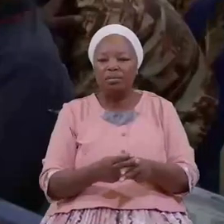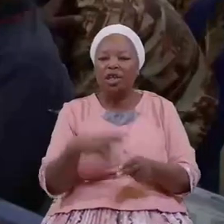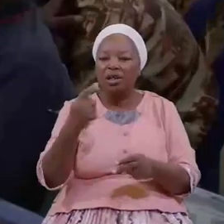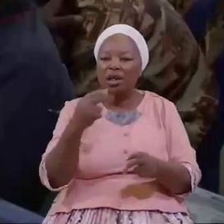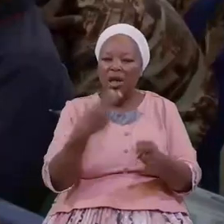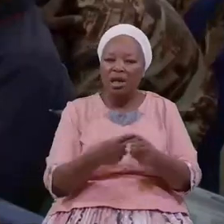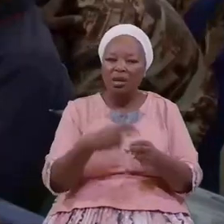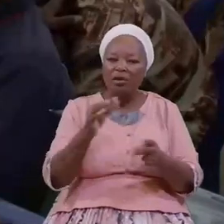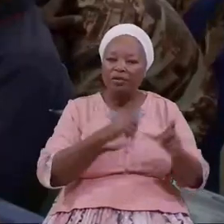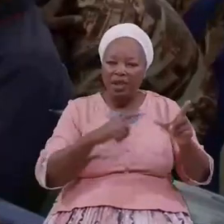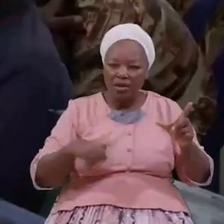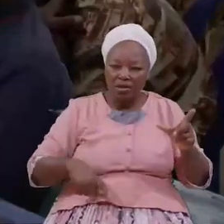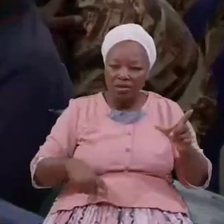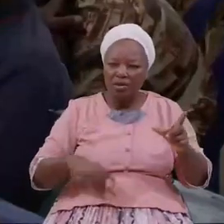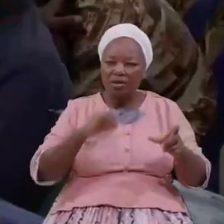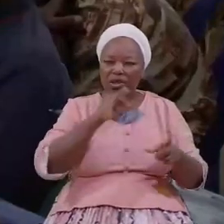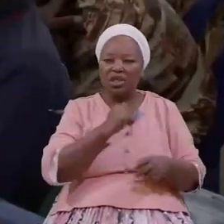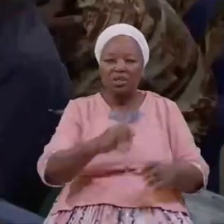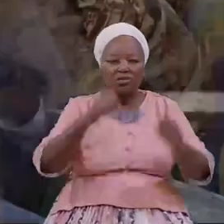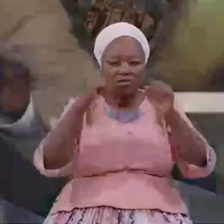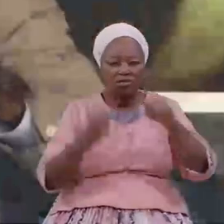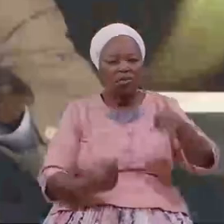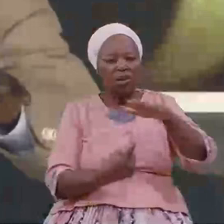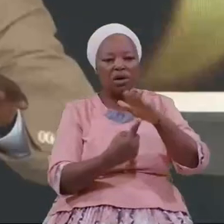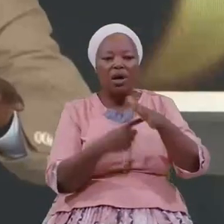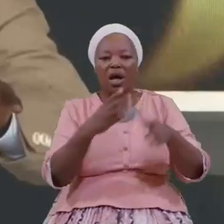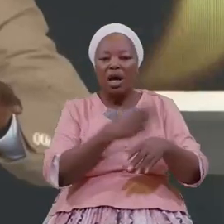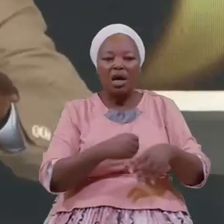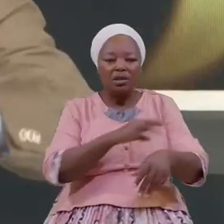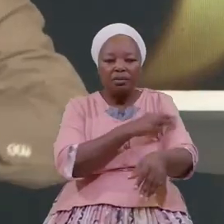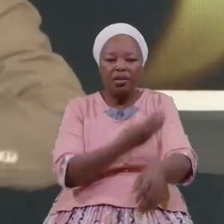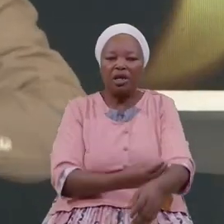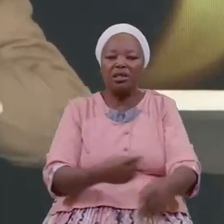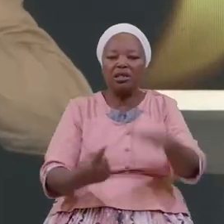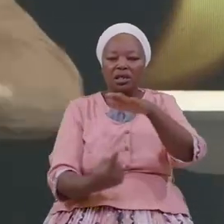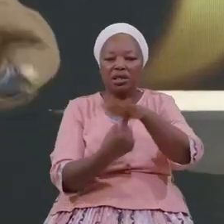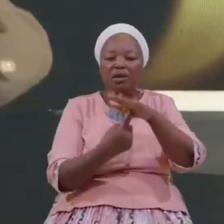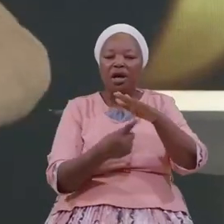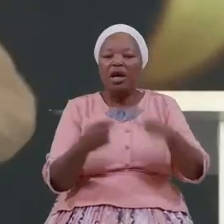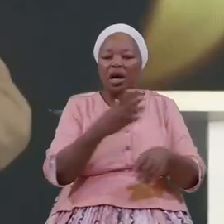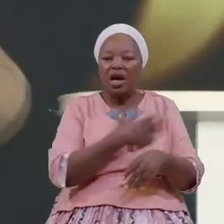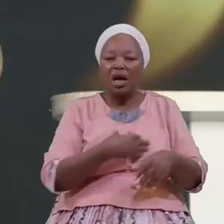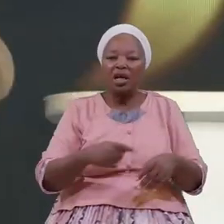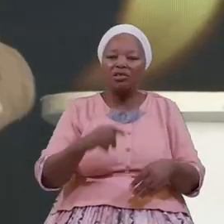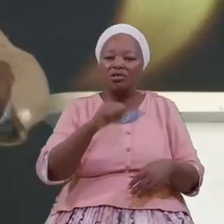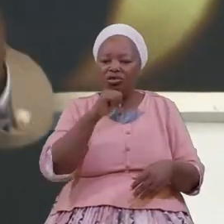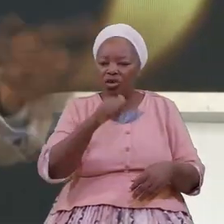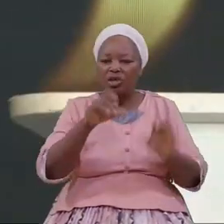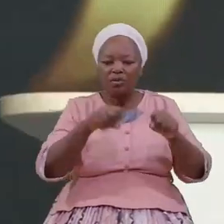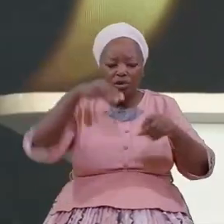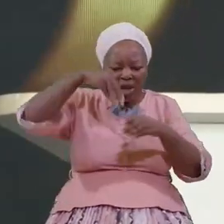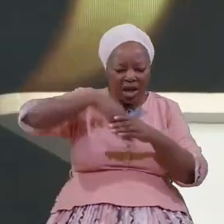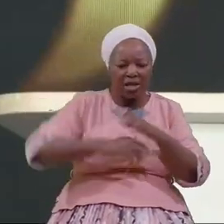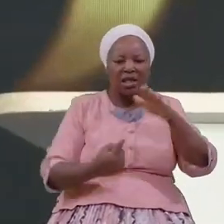Jésus-Christ. Le nom de l'Éternel est une tour forte, une puissante tour,